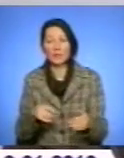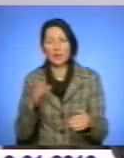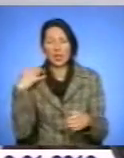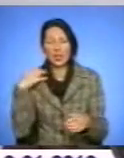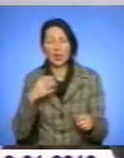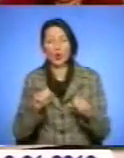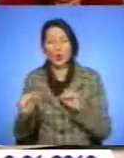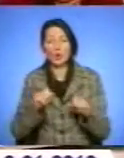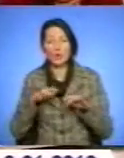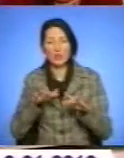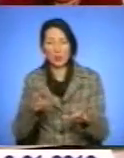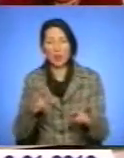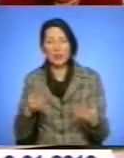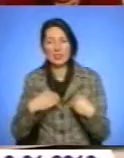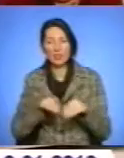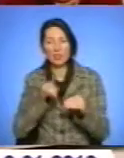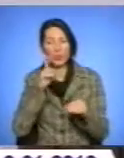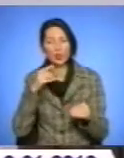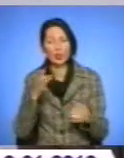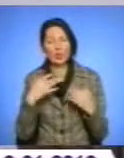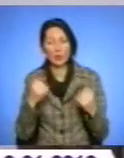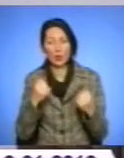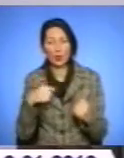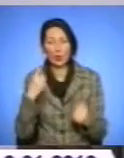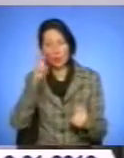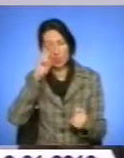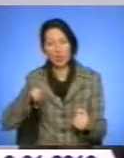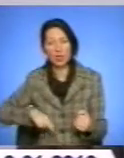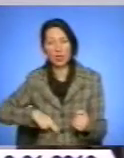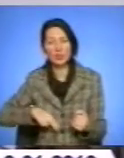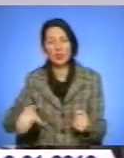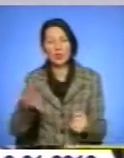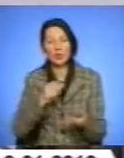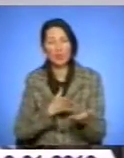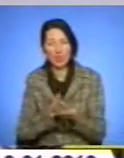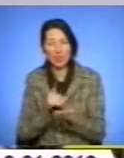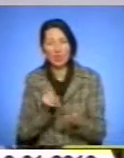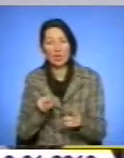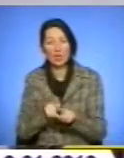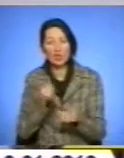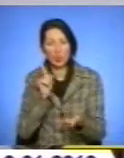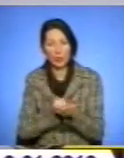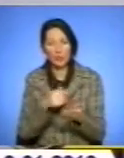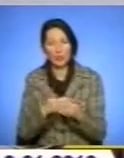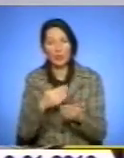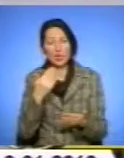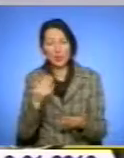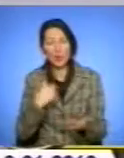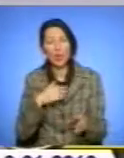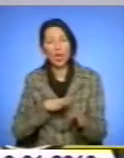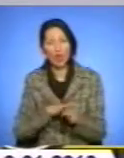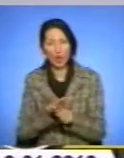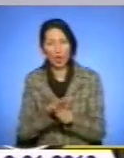спорту облдержадміністрації Наталія Найчук. Всі платежі і зобов'язання перед вами ми